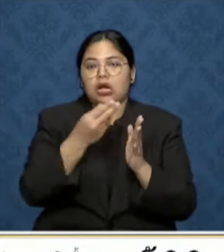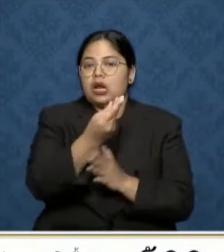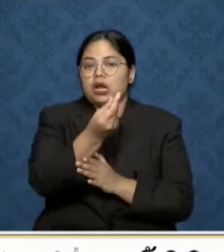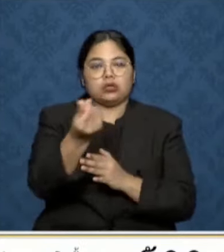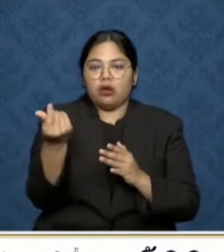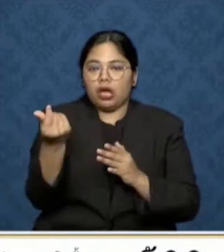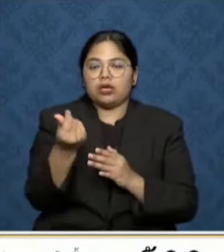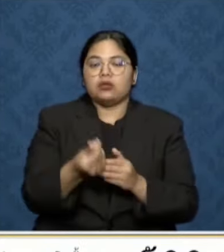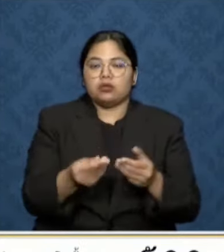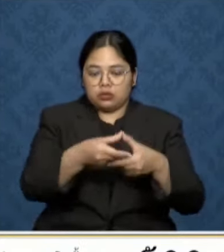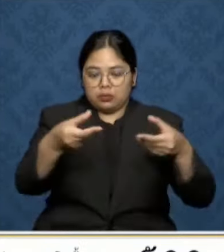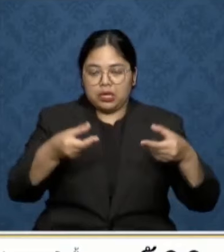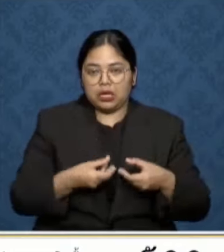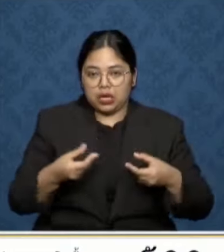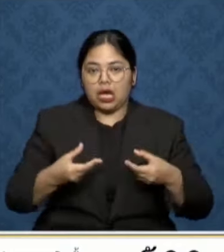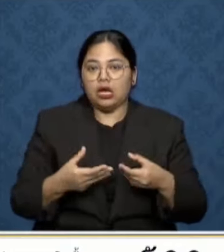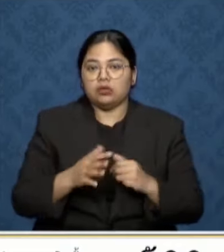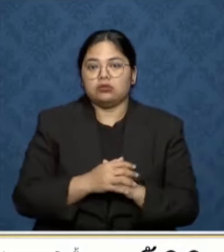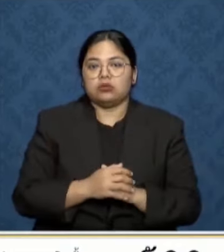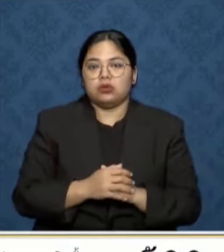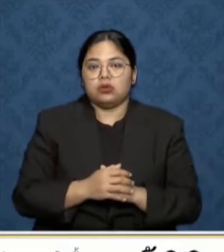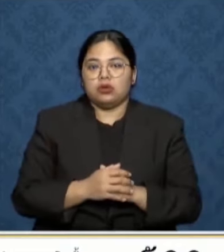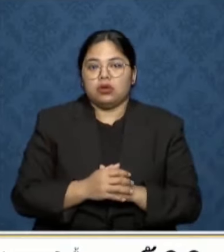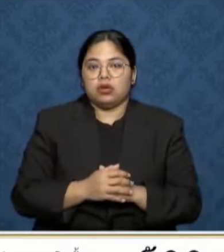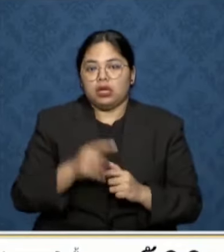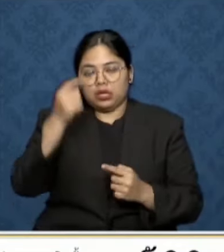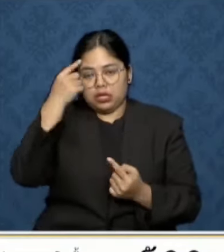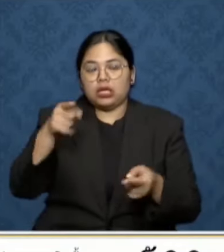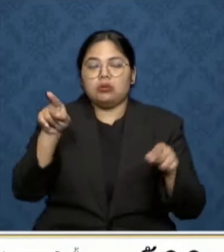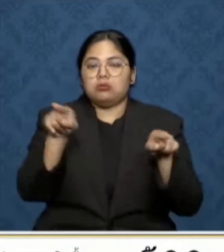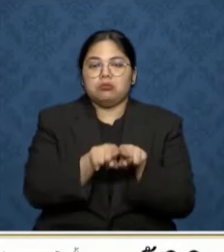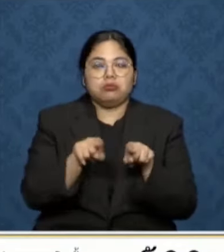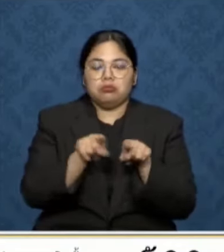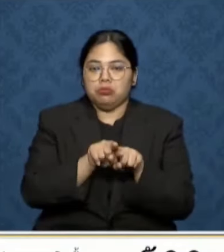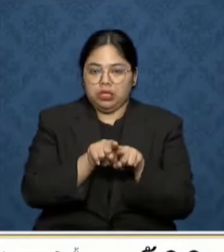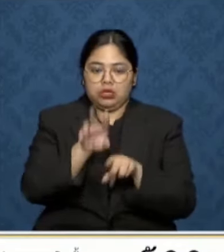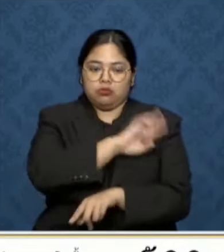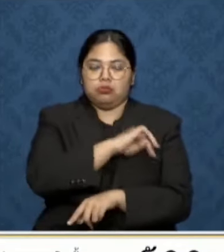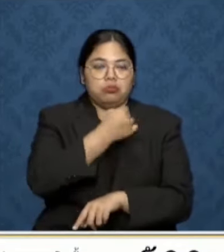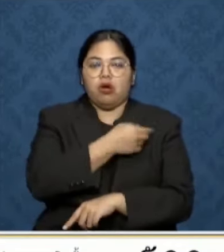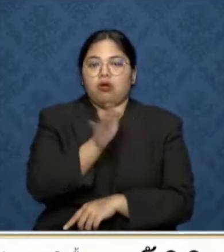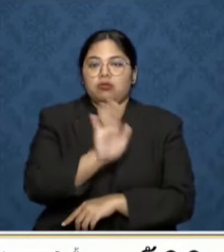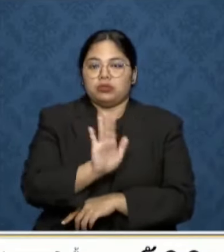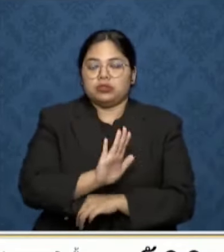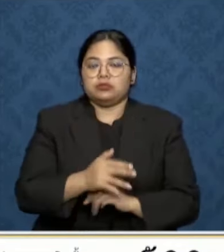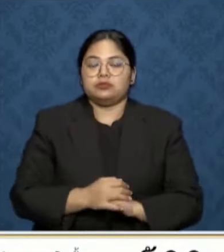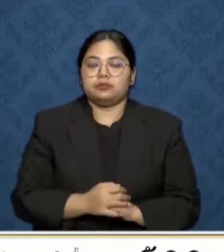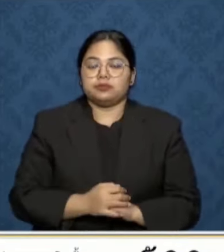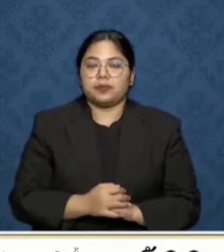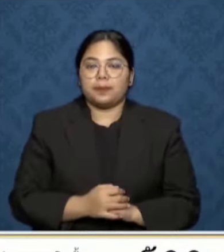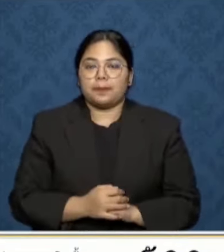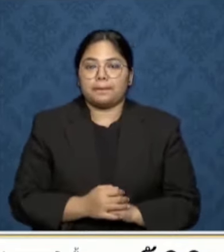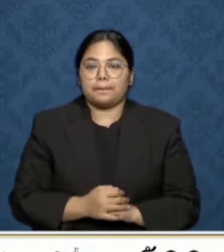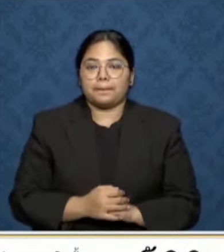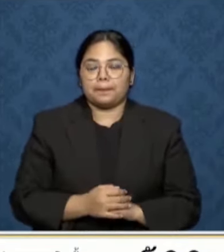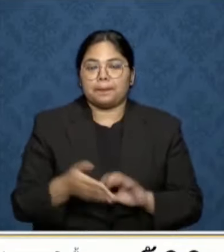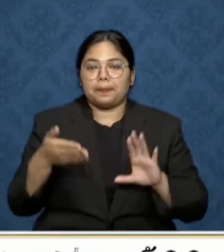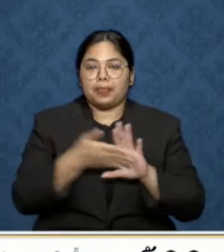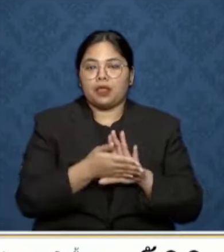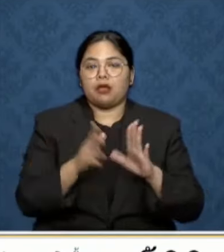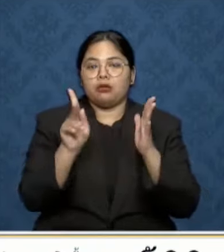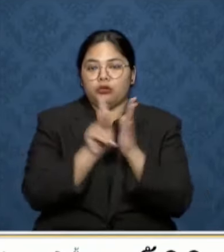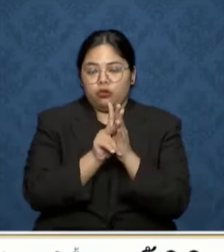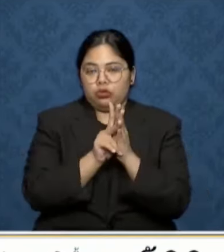ก็ได้นะครัไม่จเปตเห็นชอบเห็นตรงกักคุหมอนะสลทดไปครักดกสวงครั